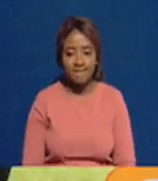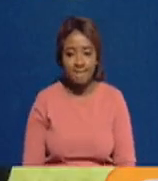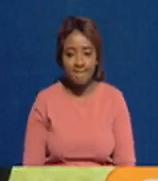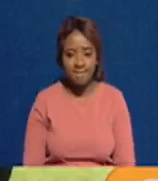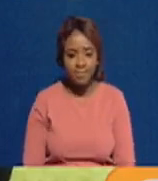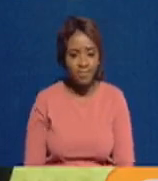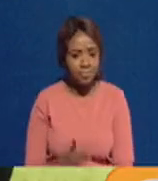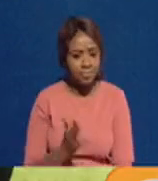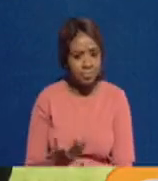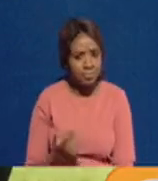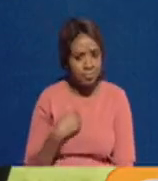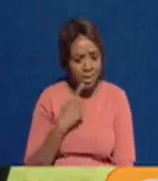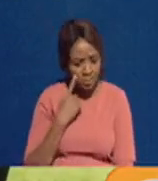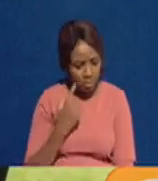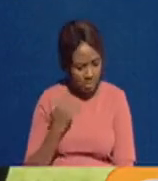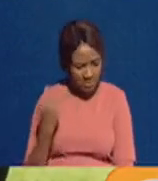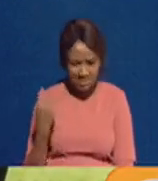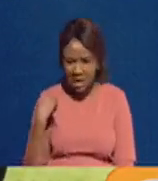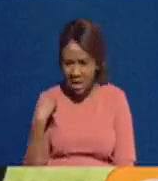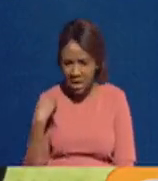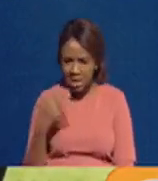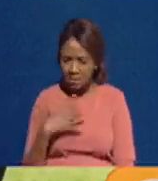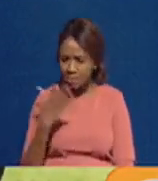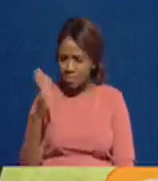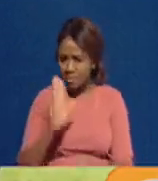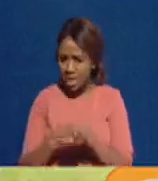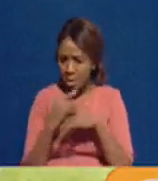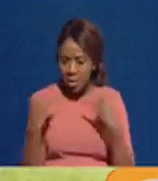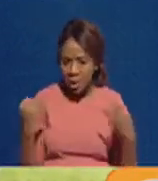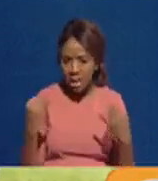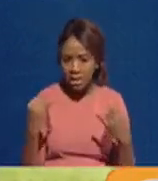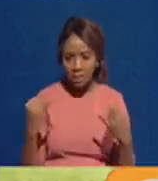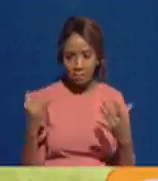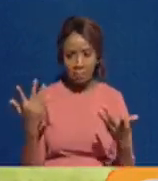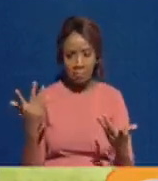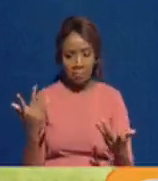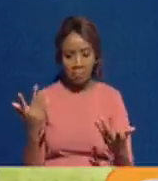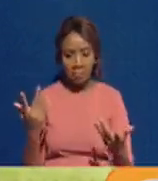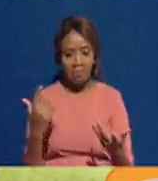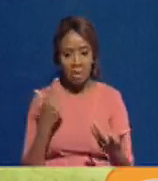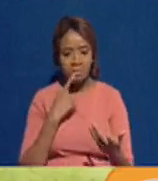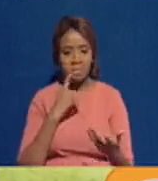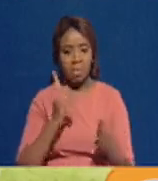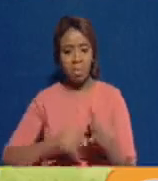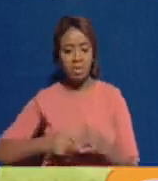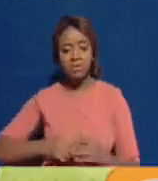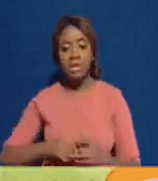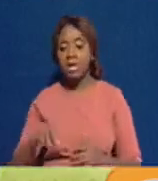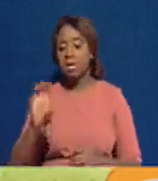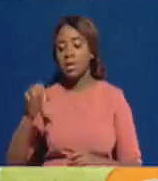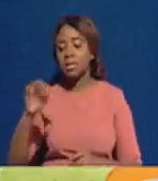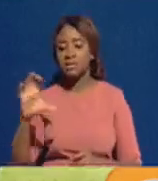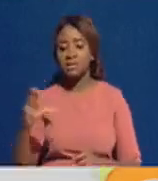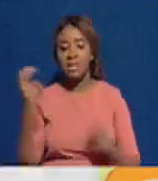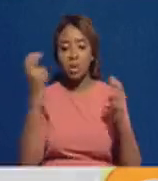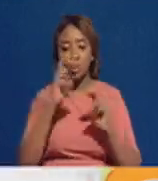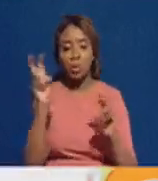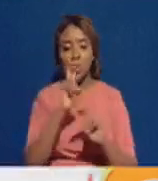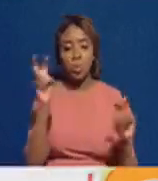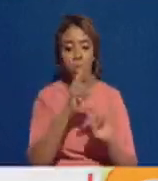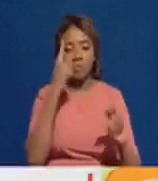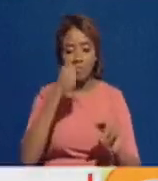Nimeona juzi sijui jana, watu wanaenda kwa media kusema ati natavutwa na EACC, ati